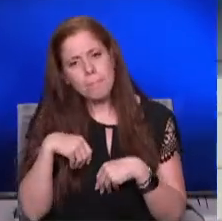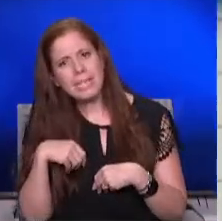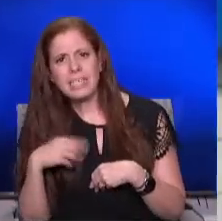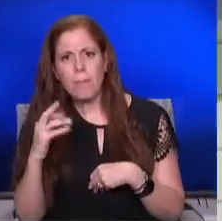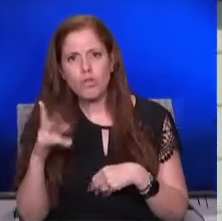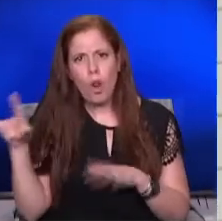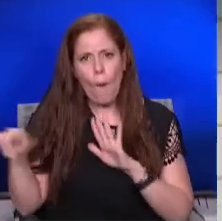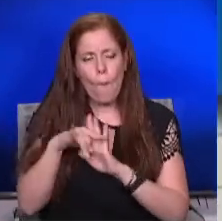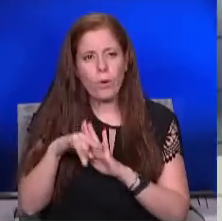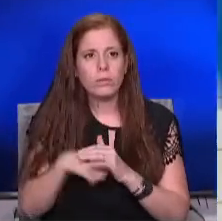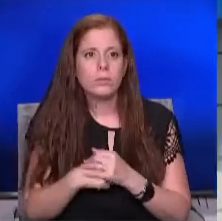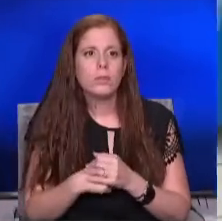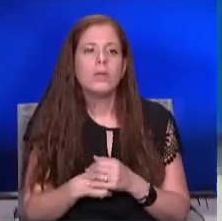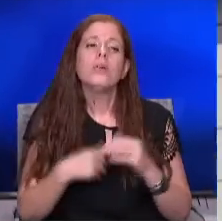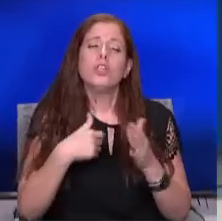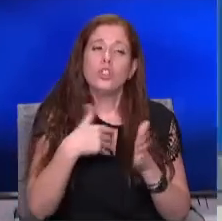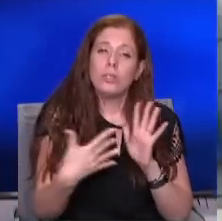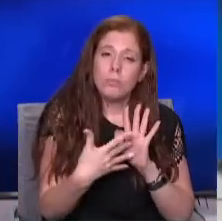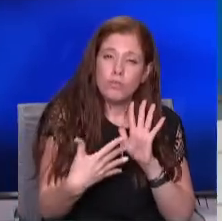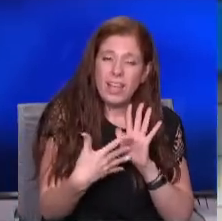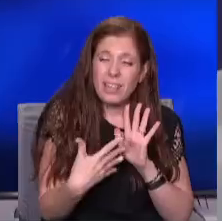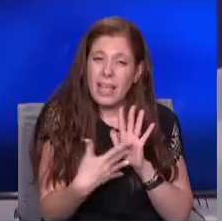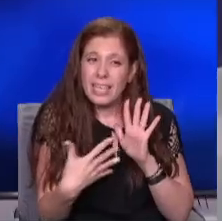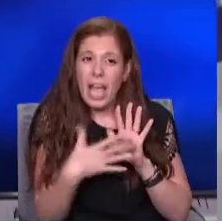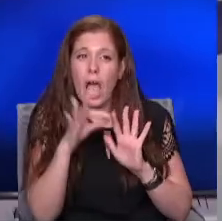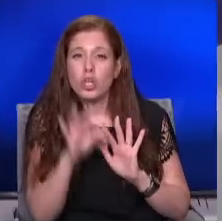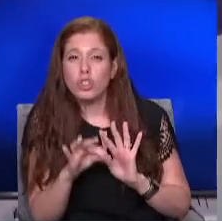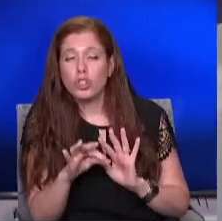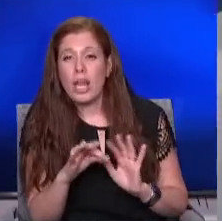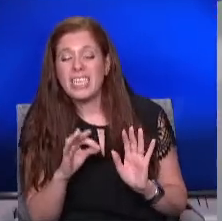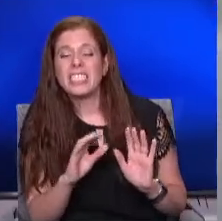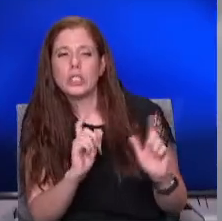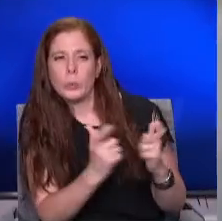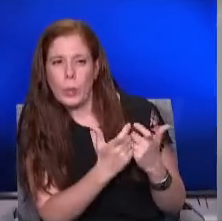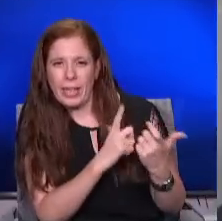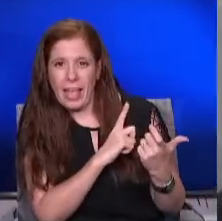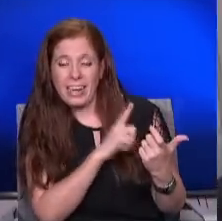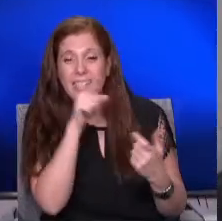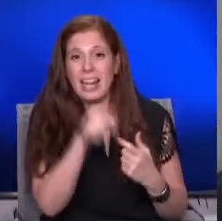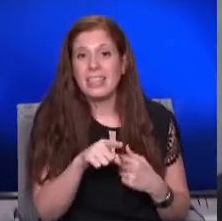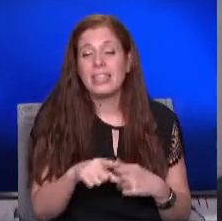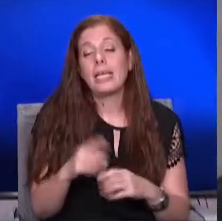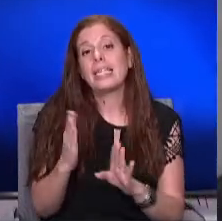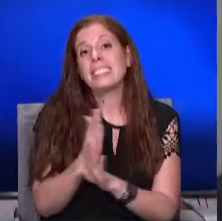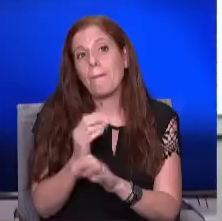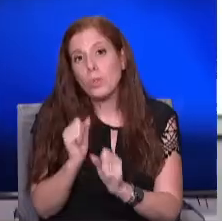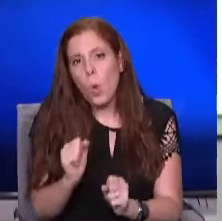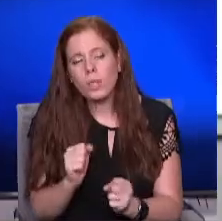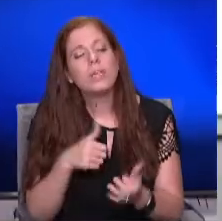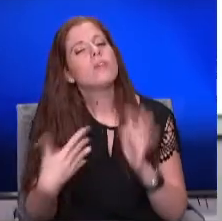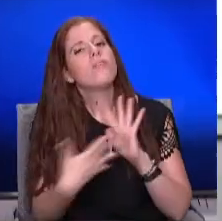נמשכת החקירה על האונס לכאורה של חיילת בידי אסיר ביטחוני, ומי שהיה קצין המודיעין של כלא גלבוע בעת האירוע נחקר היום